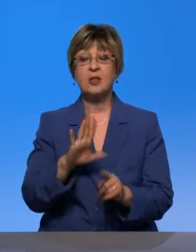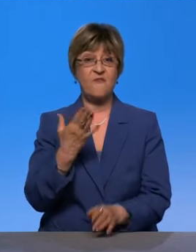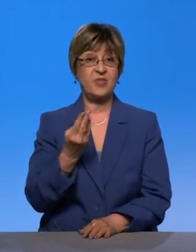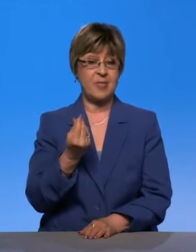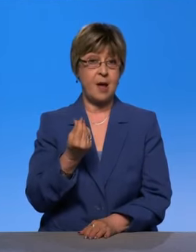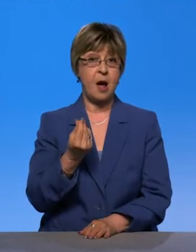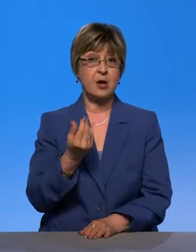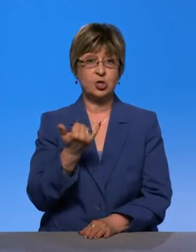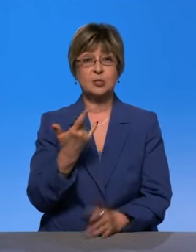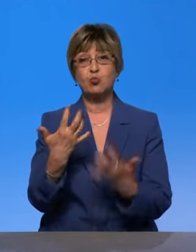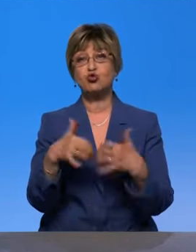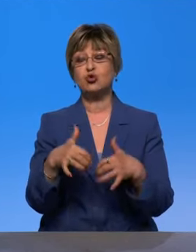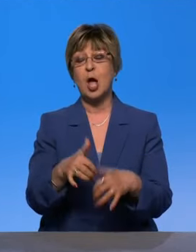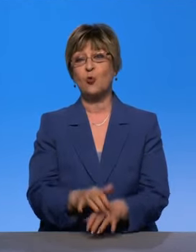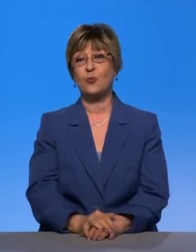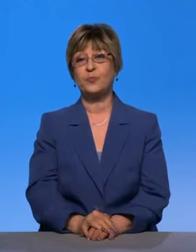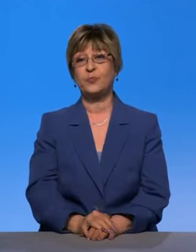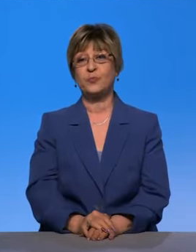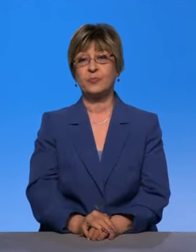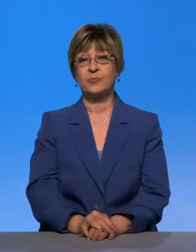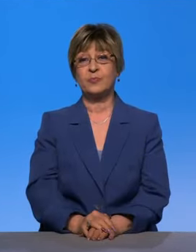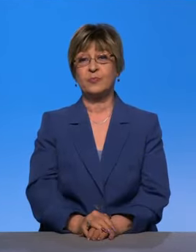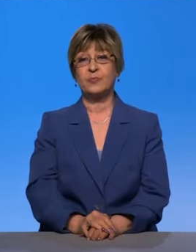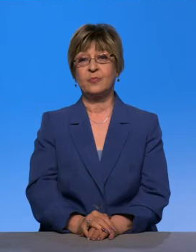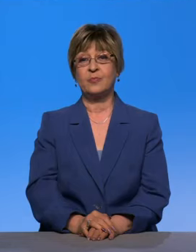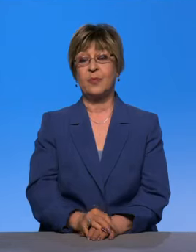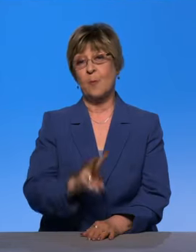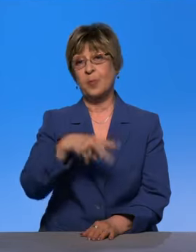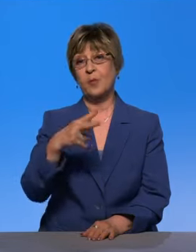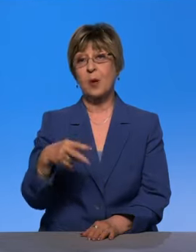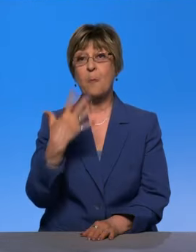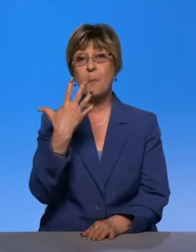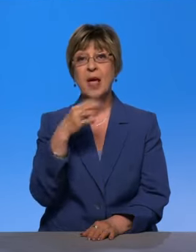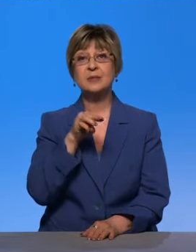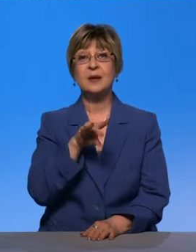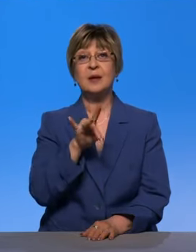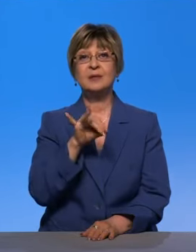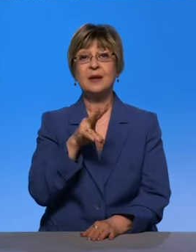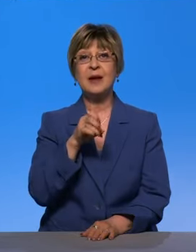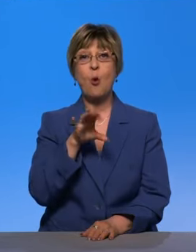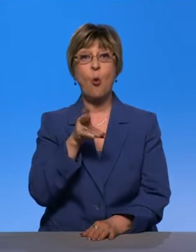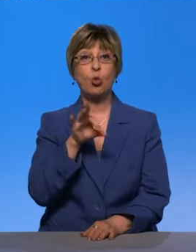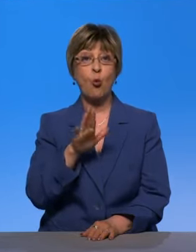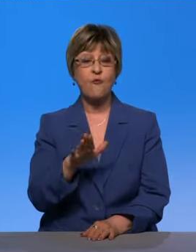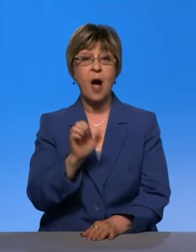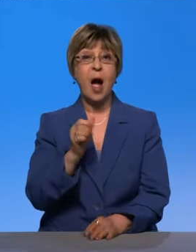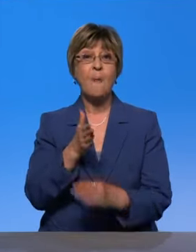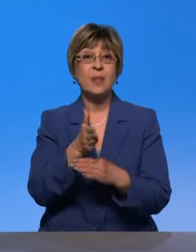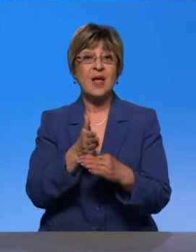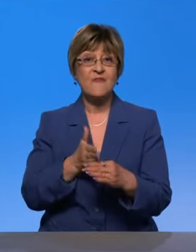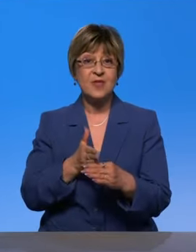наверное, около 5 триллионов. половина составляет